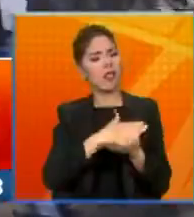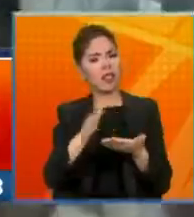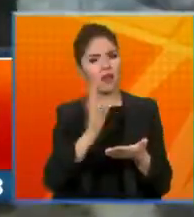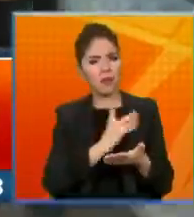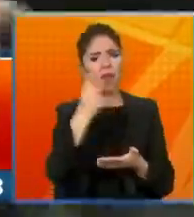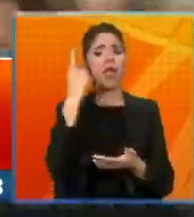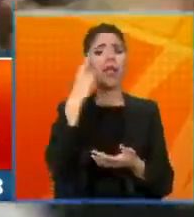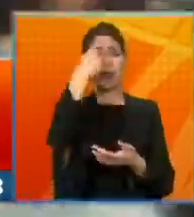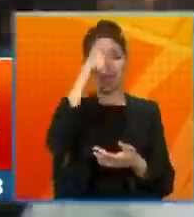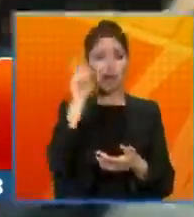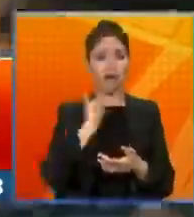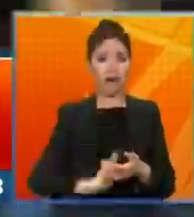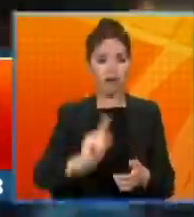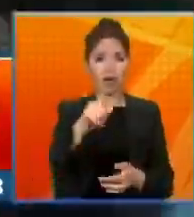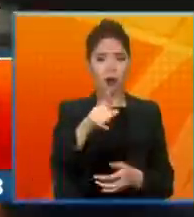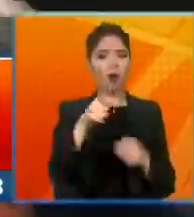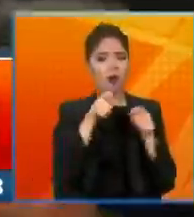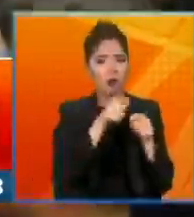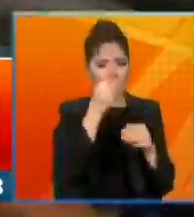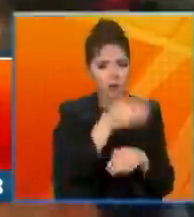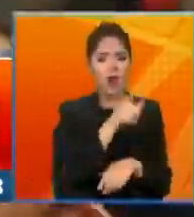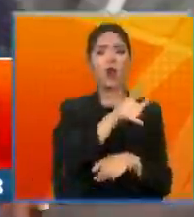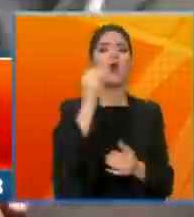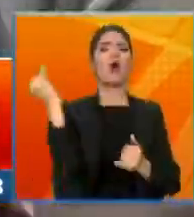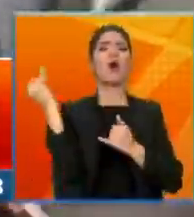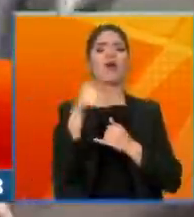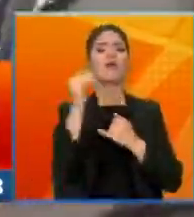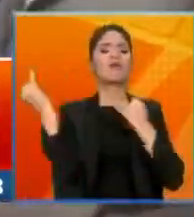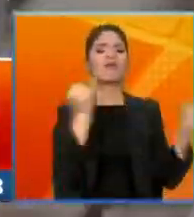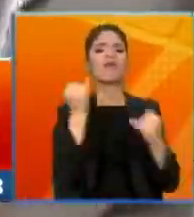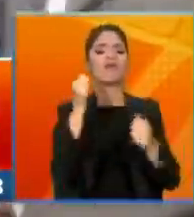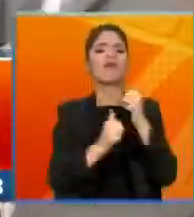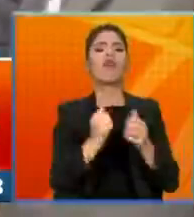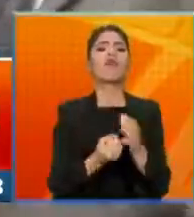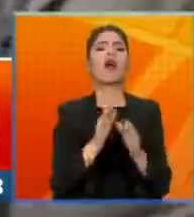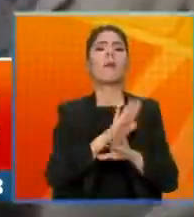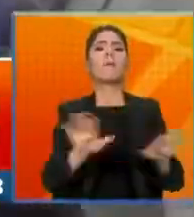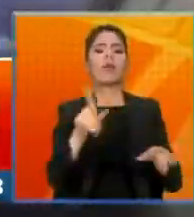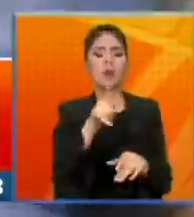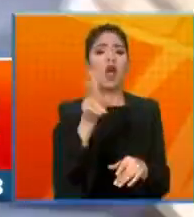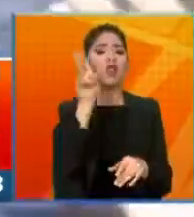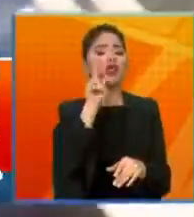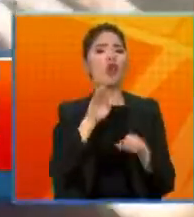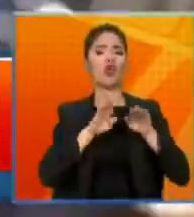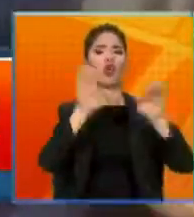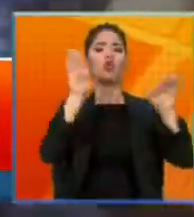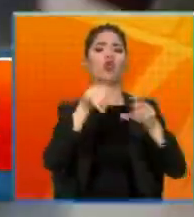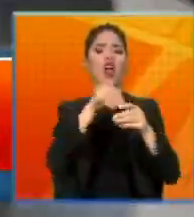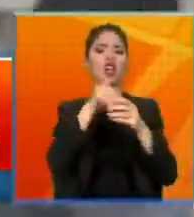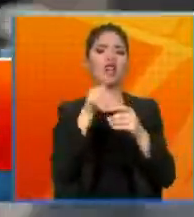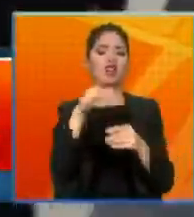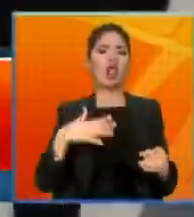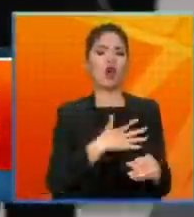aday dayatmasının dışına çıkılan kongrelerde kavga eksik olmuyor. Olaylı kongrelerin sonuncusu Uşak'ta